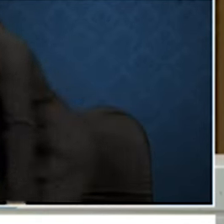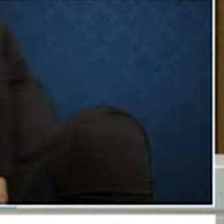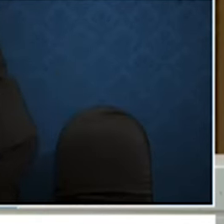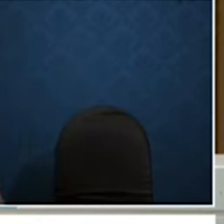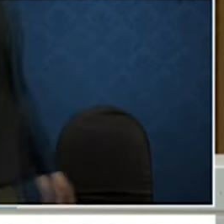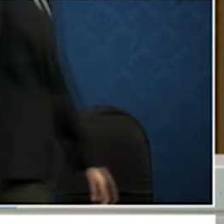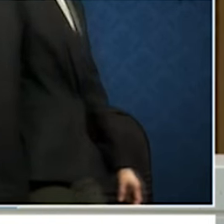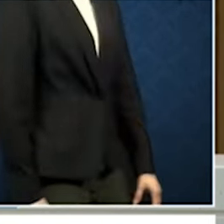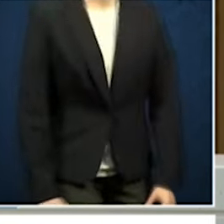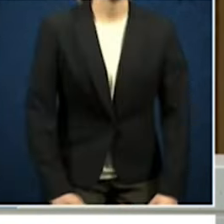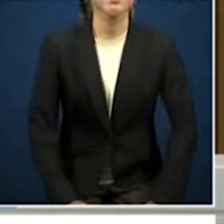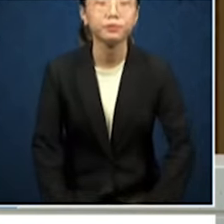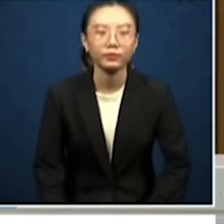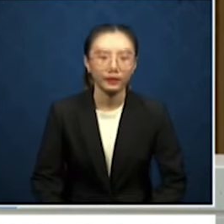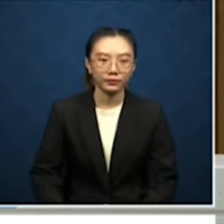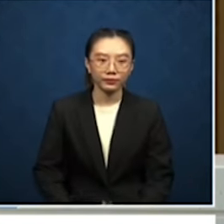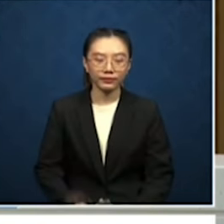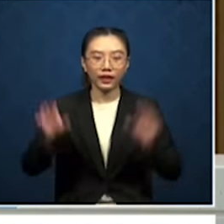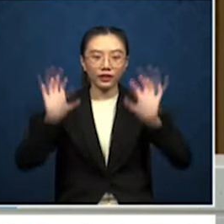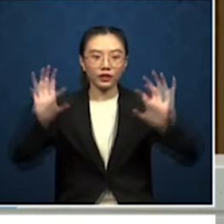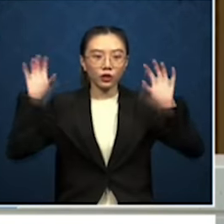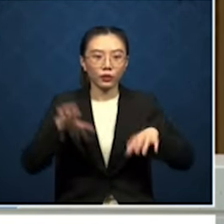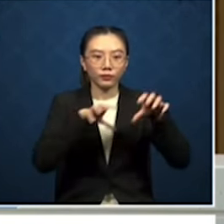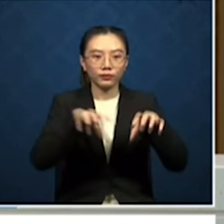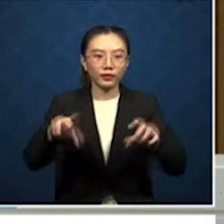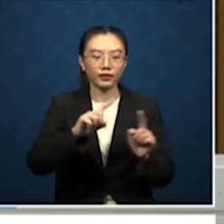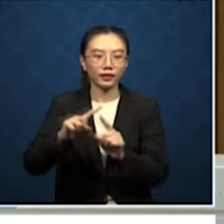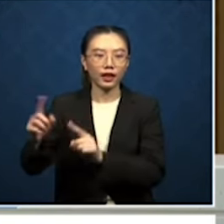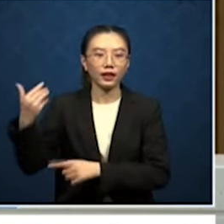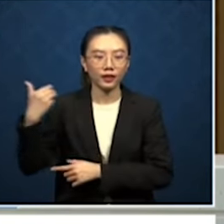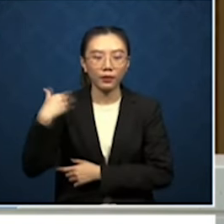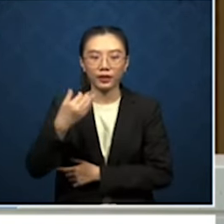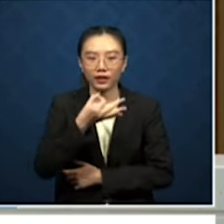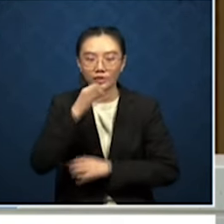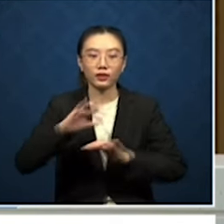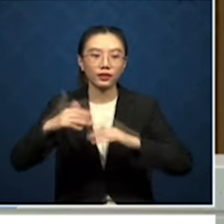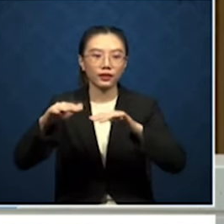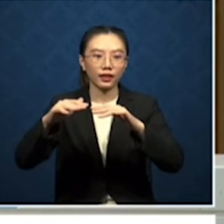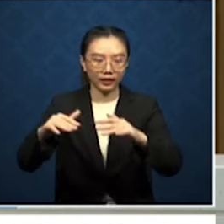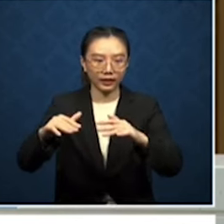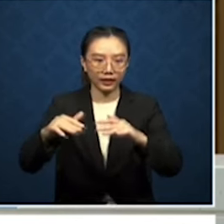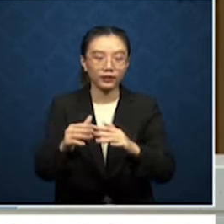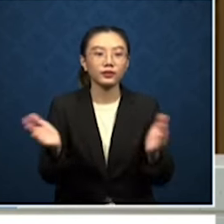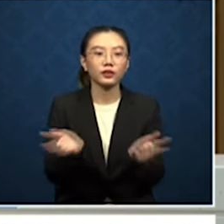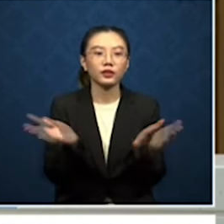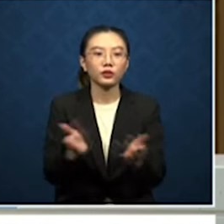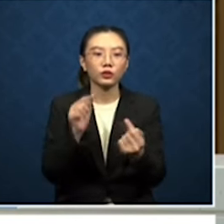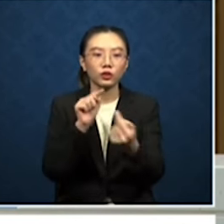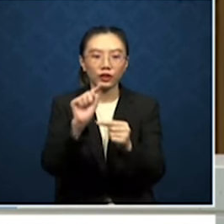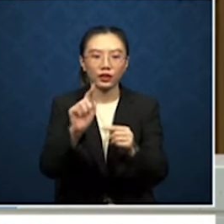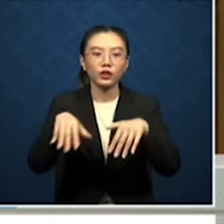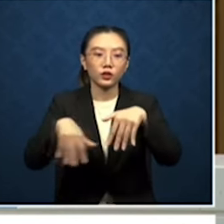นอกจากภาคเอกชนและองค์กรต่างๆแล้วกรมทรัพยากรทางทะเลและชายฝั่งยังสนับสนุนให้ชุมชนท้